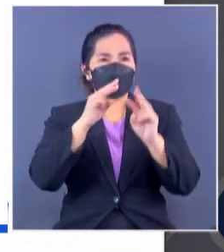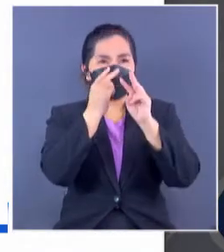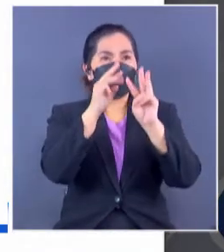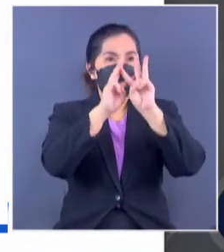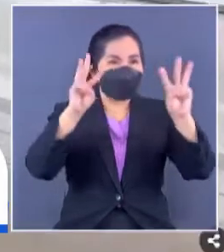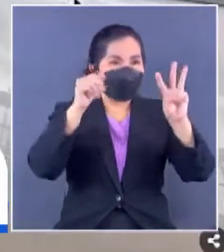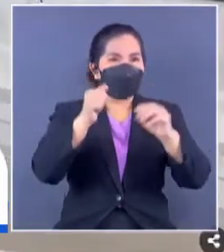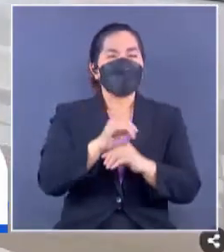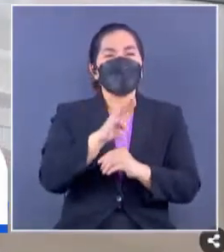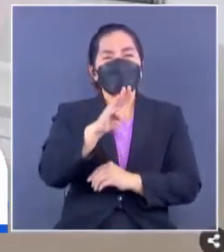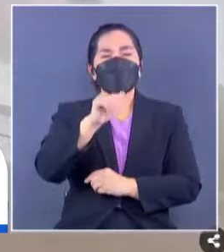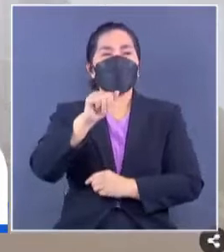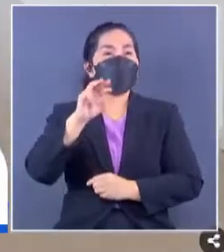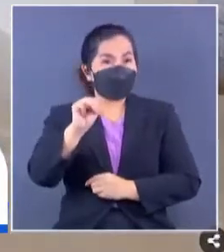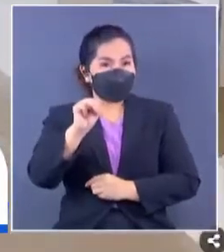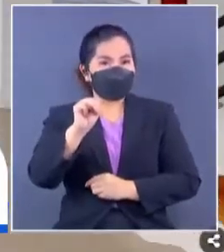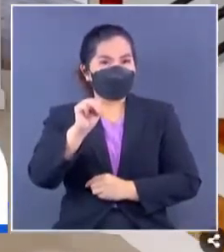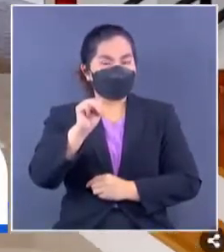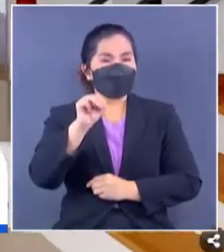ของแบมนะฮะสะกด BAM นะฮะ